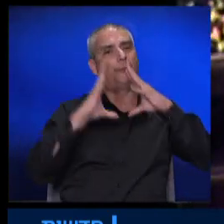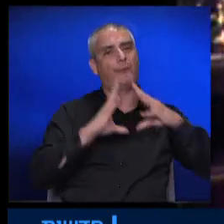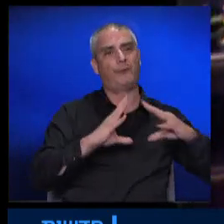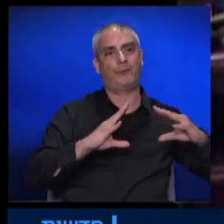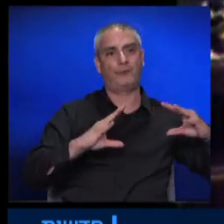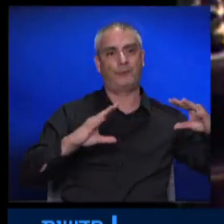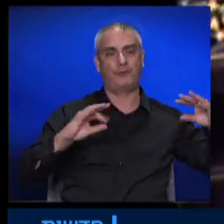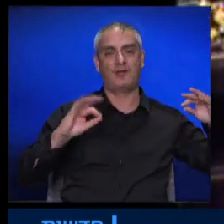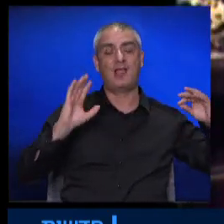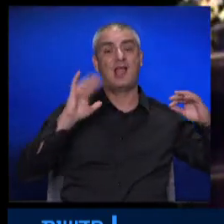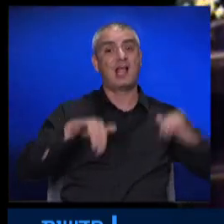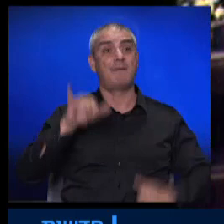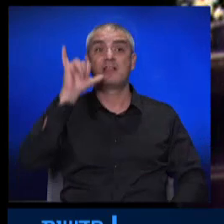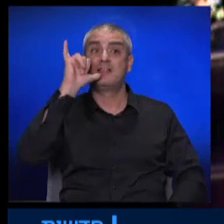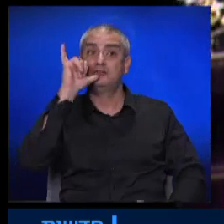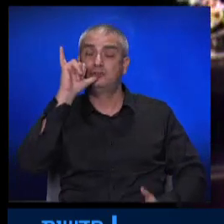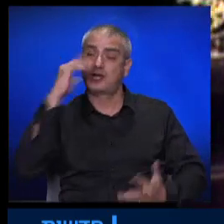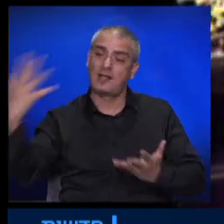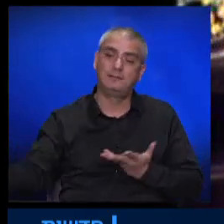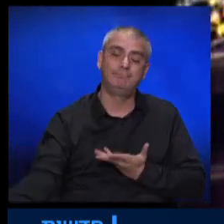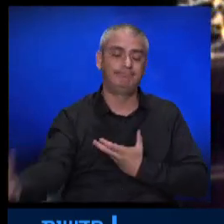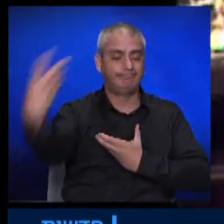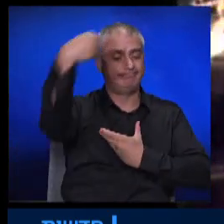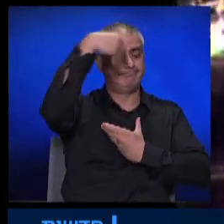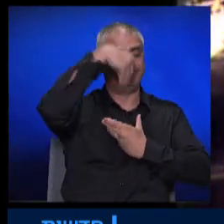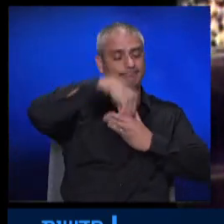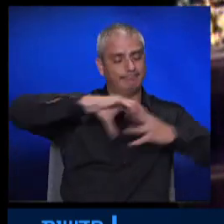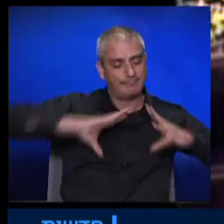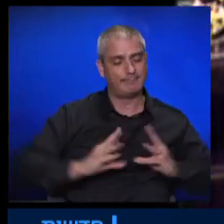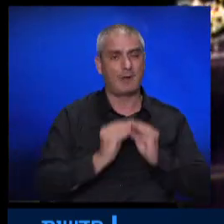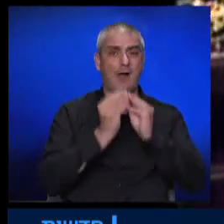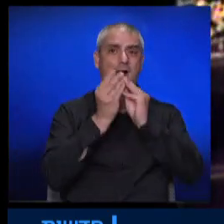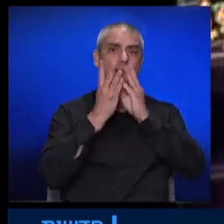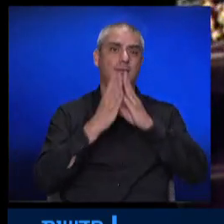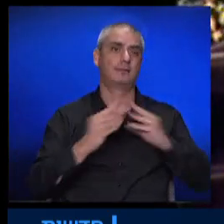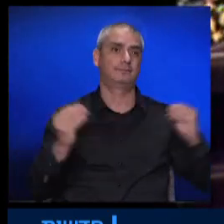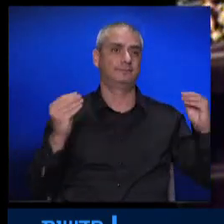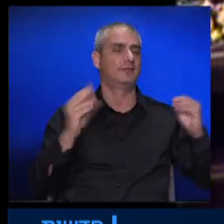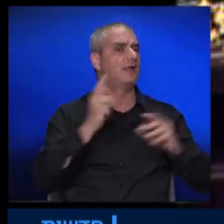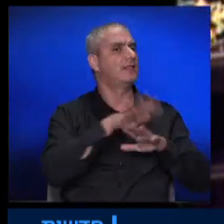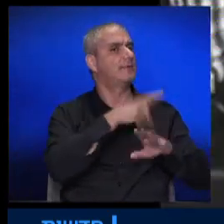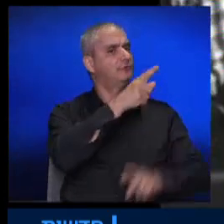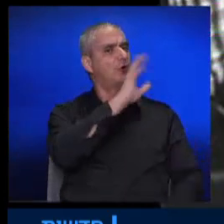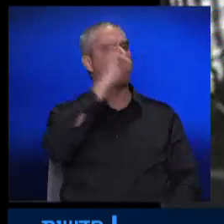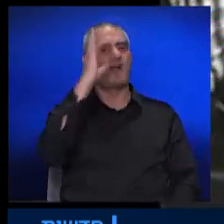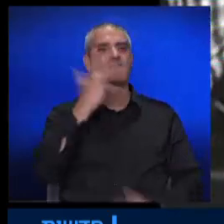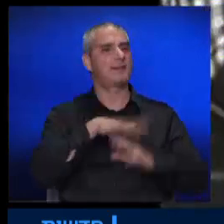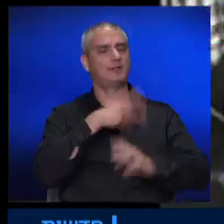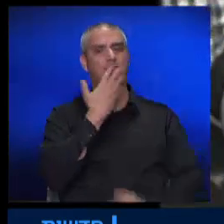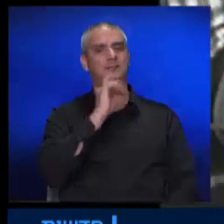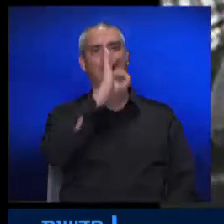נאסף תשרי ומת אימם. איך אתה מרגיש בתוכך? איך מרגיש בתוכך